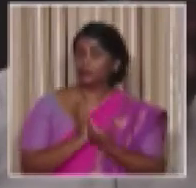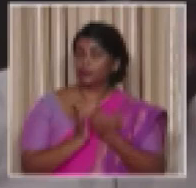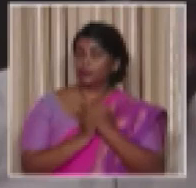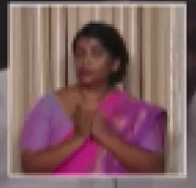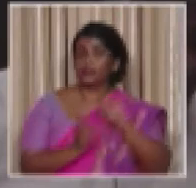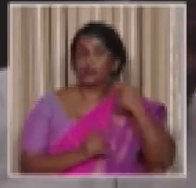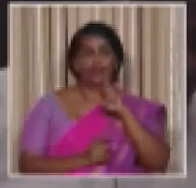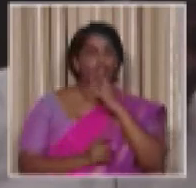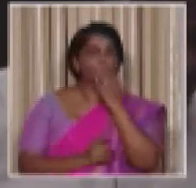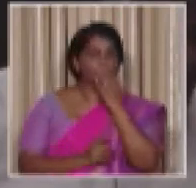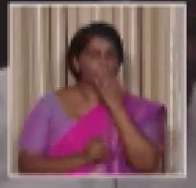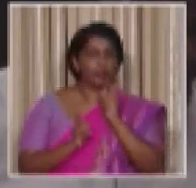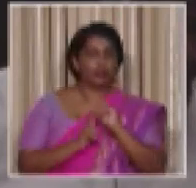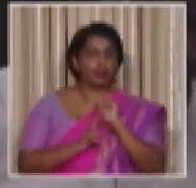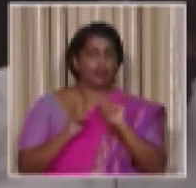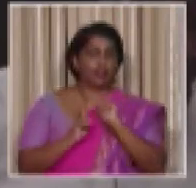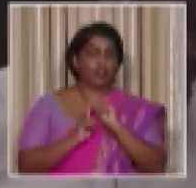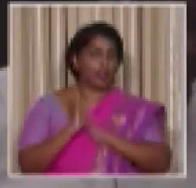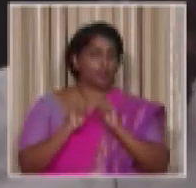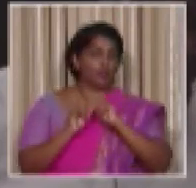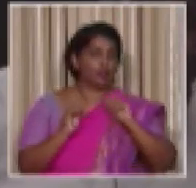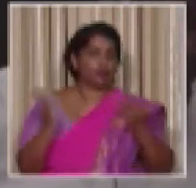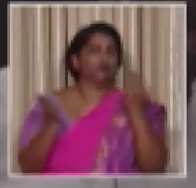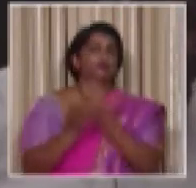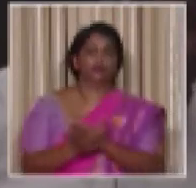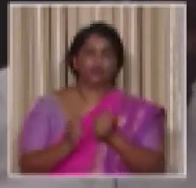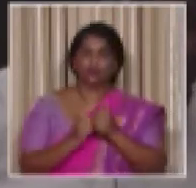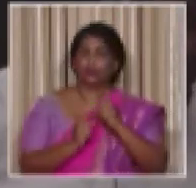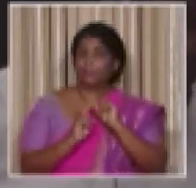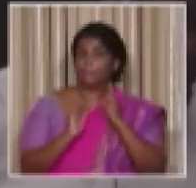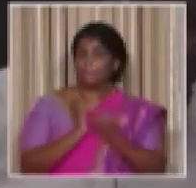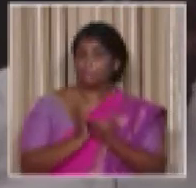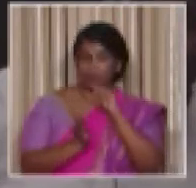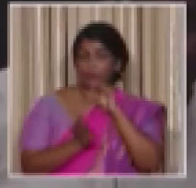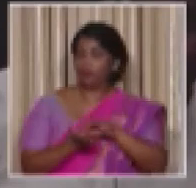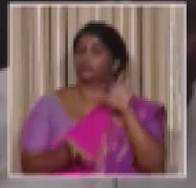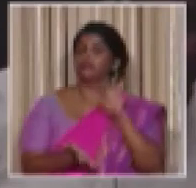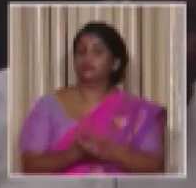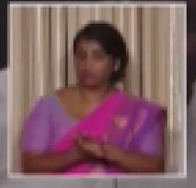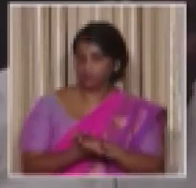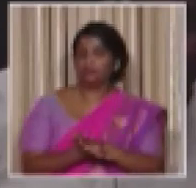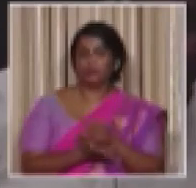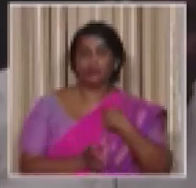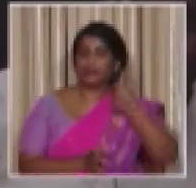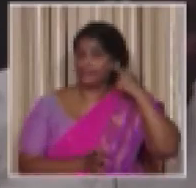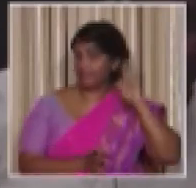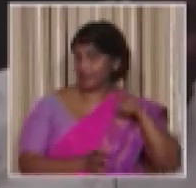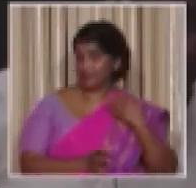ඊළඟ සෞඳා අමාත්‍ය මණ්ඩලයට ඉදිරිපත් කිරීමට නියමිතව තිබෙනවා එතකොට අපිට මේක ප්‍රතිපත්තිමේ තීන්දුවක් ගන්න පුළුවන් බවට මගේ